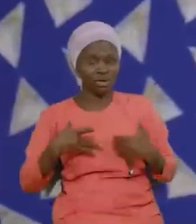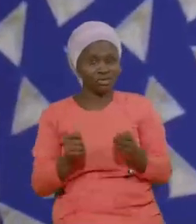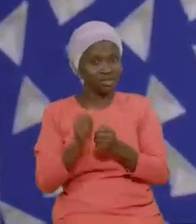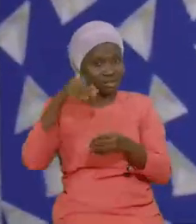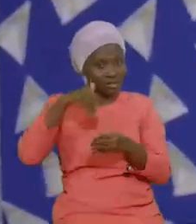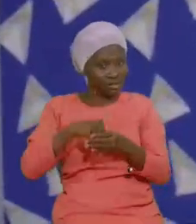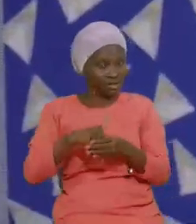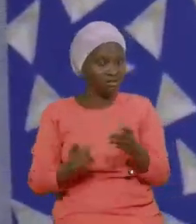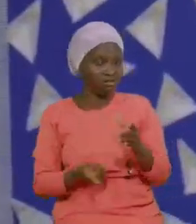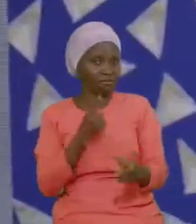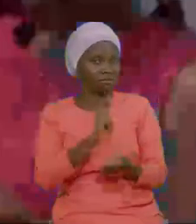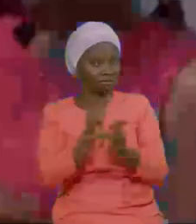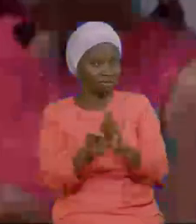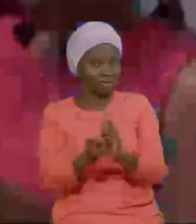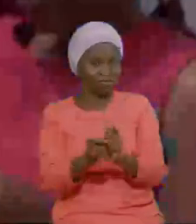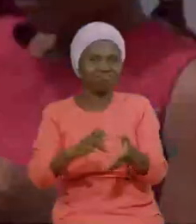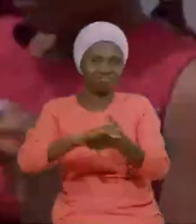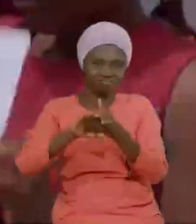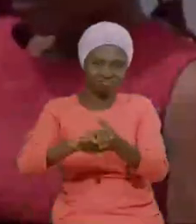is changed. Congratulations.